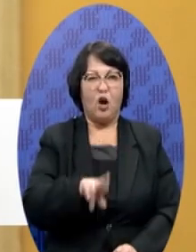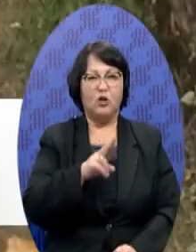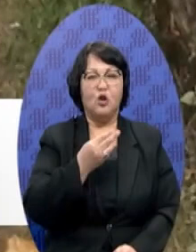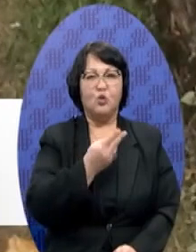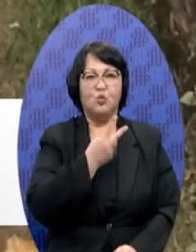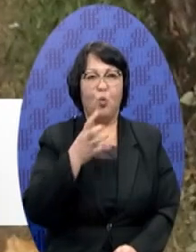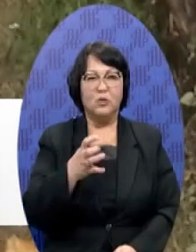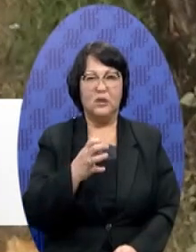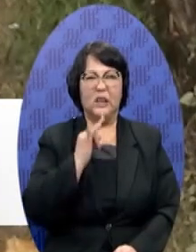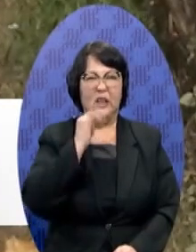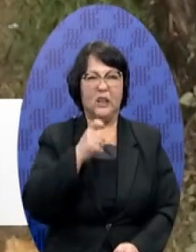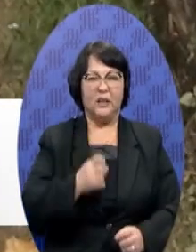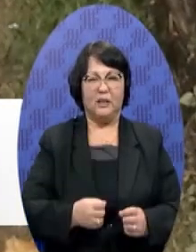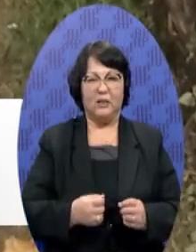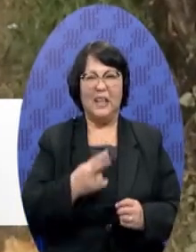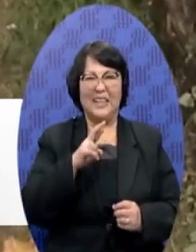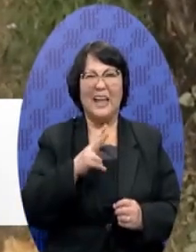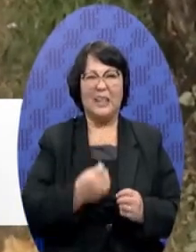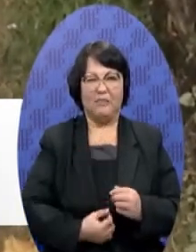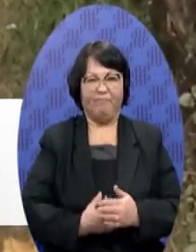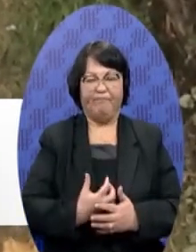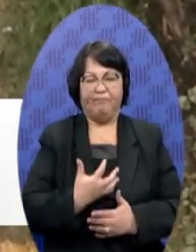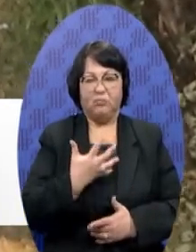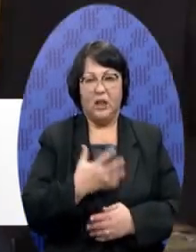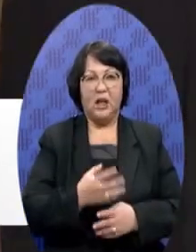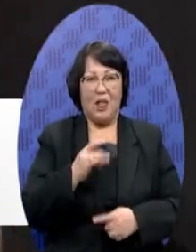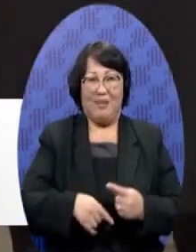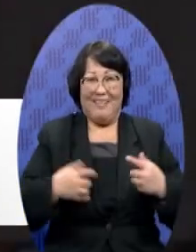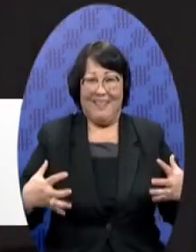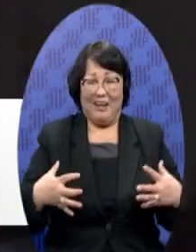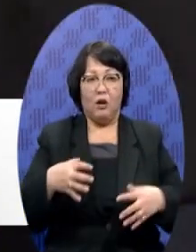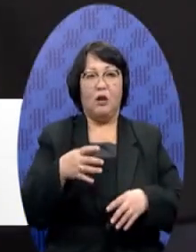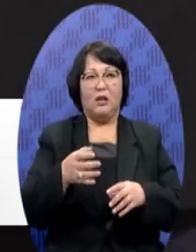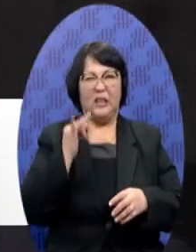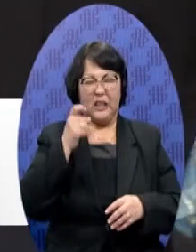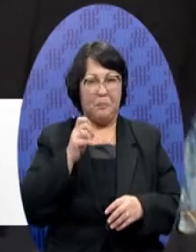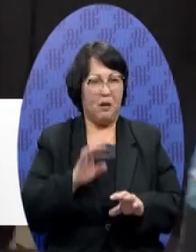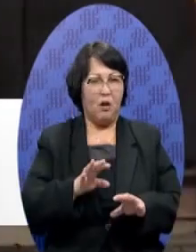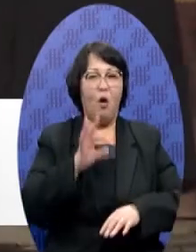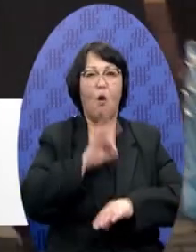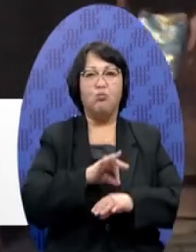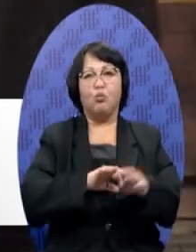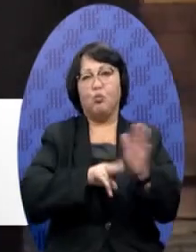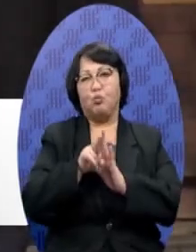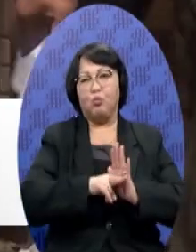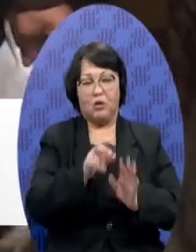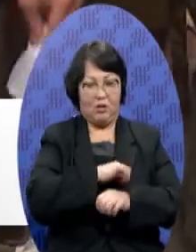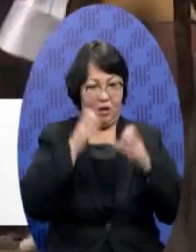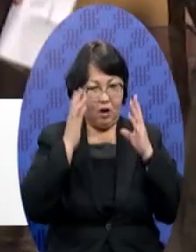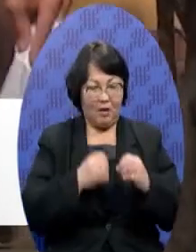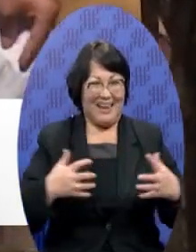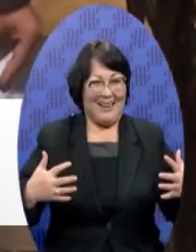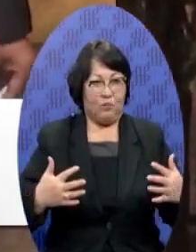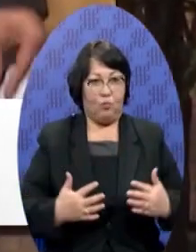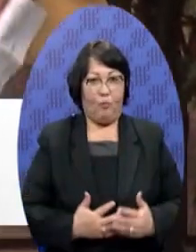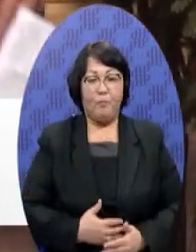гэснэ. Илүүдэл жин бол өвчлөлийн голлох шалтгаануудын нэг. Тиймээс иргэн бүр өөртөө анхаарч илүүдэл жинг хайж чадвал бодит хэмнэлт хийх